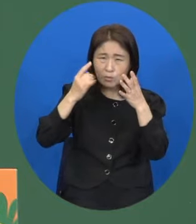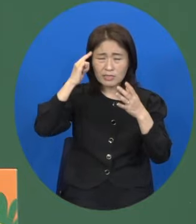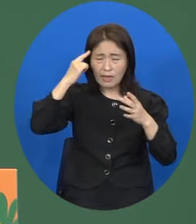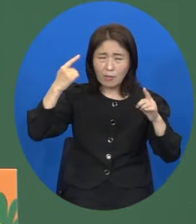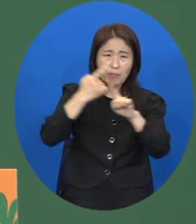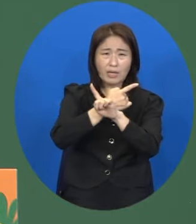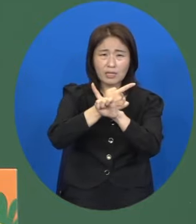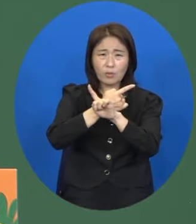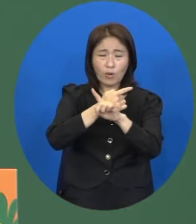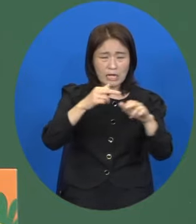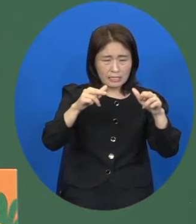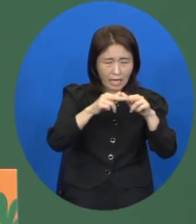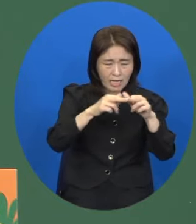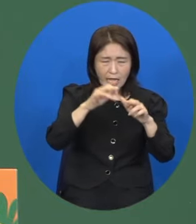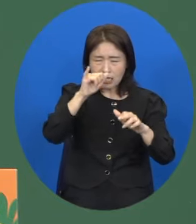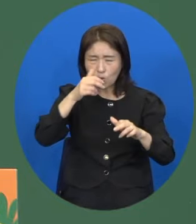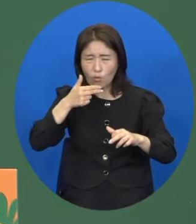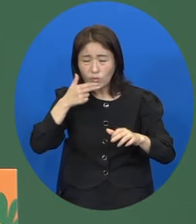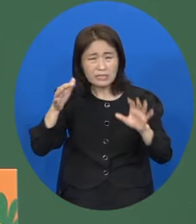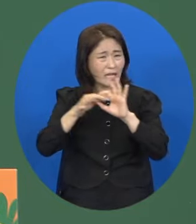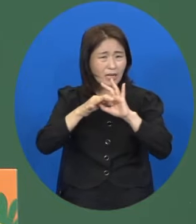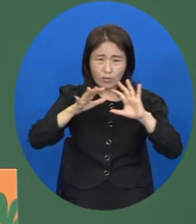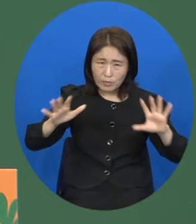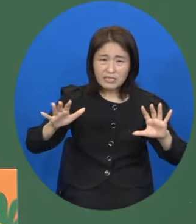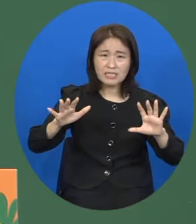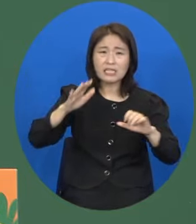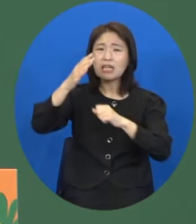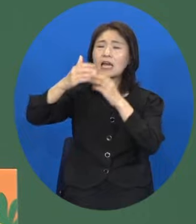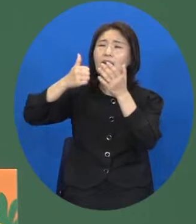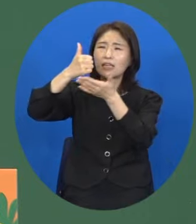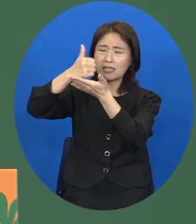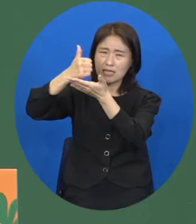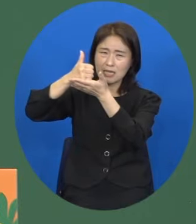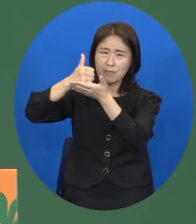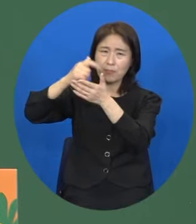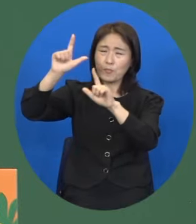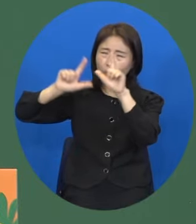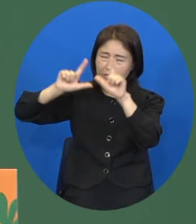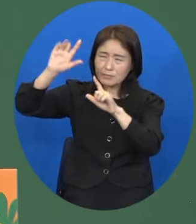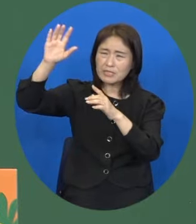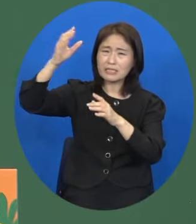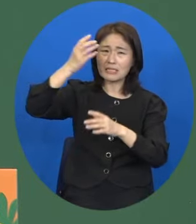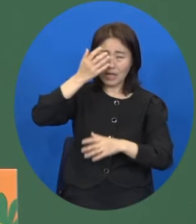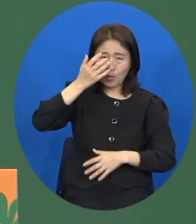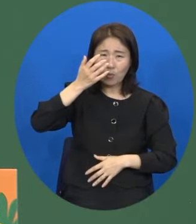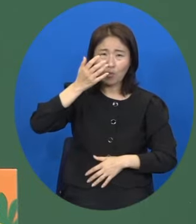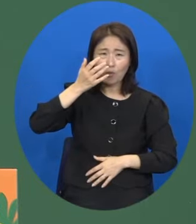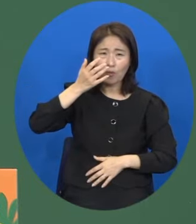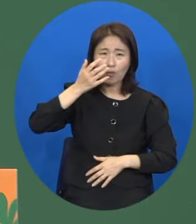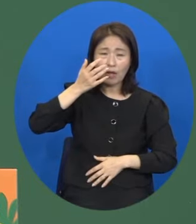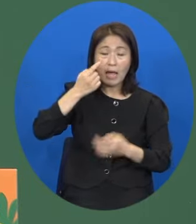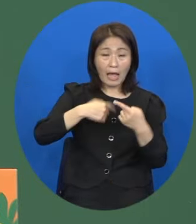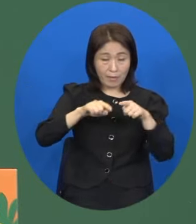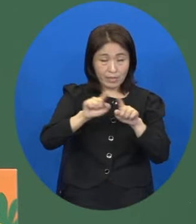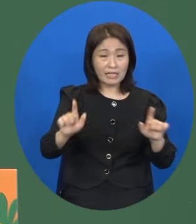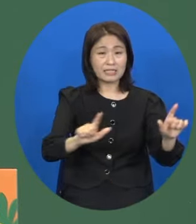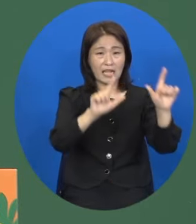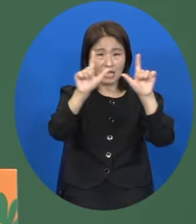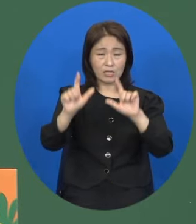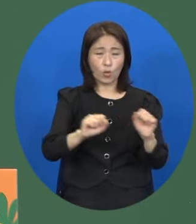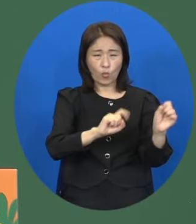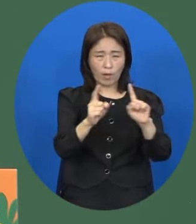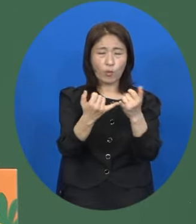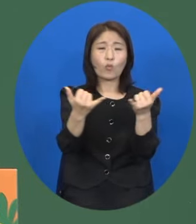비장애인, 나와 차별, 나와 차이 나는 존재와 더불어 함께 살 수 있는 회복 공동체 되는데 나를